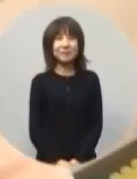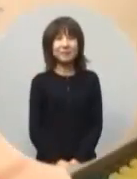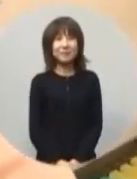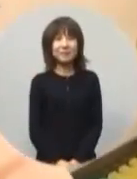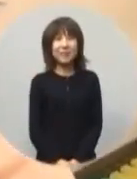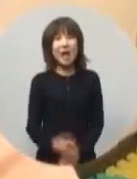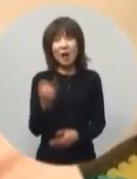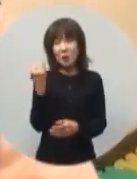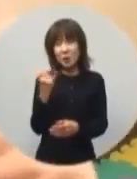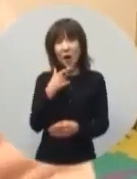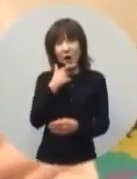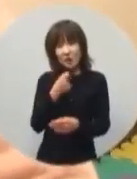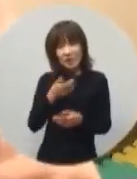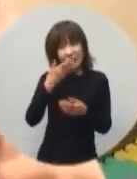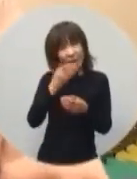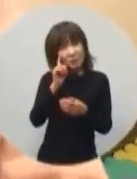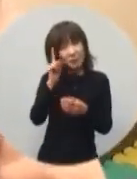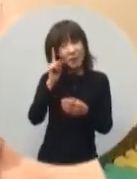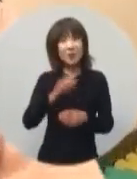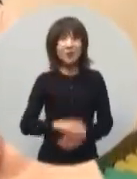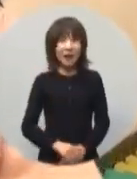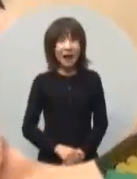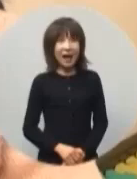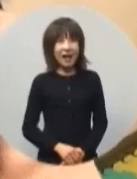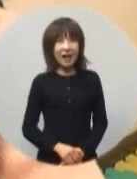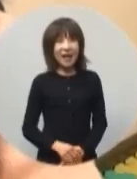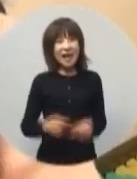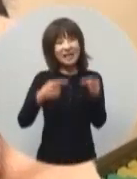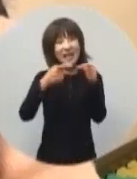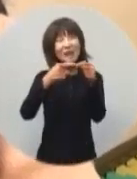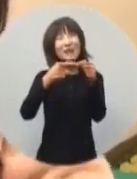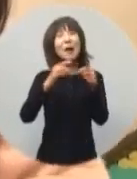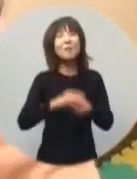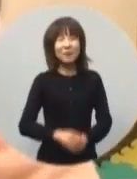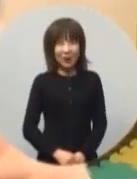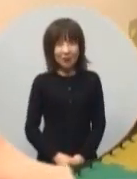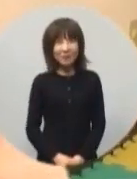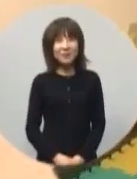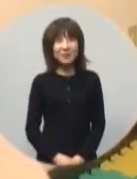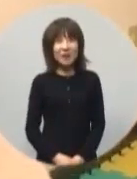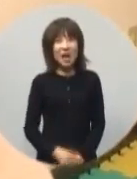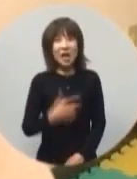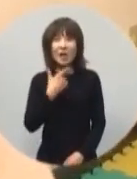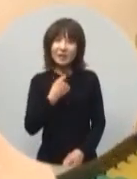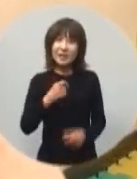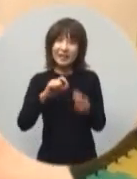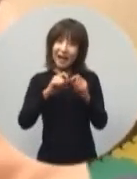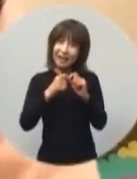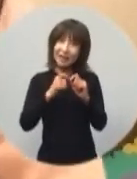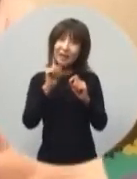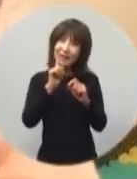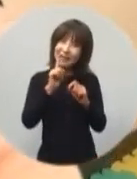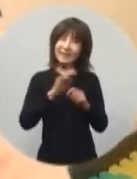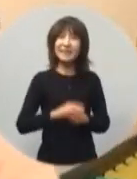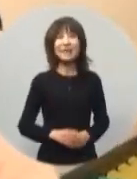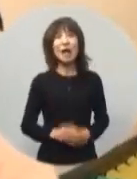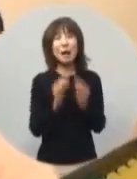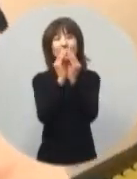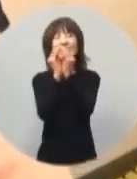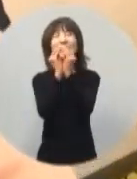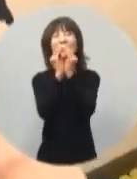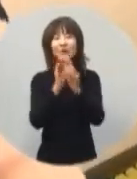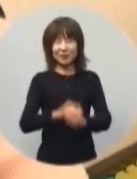のどかちゃん好きな食べ物は？ さくらんぼ。 好きな色は何色？ ピン